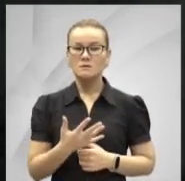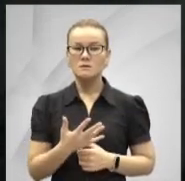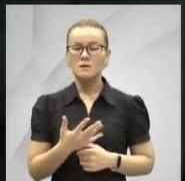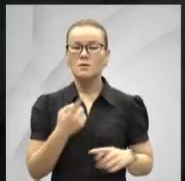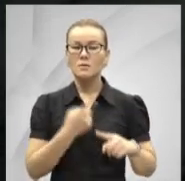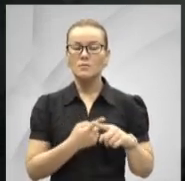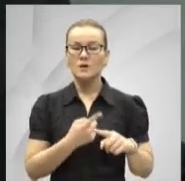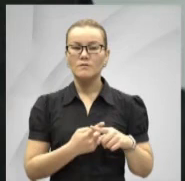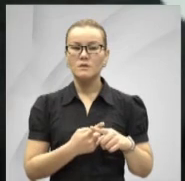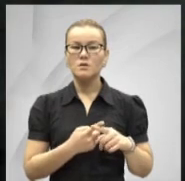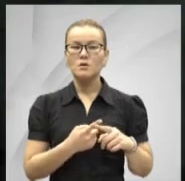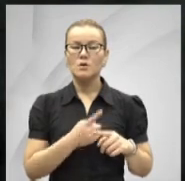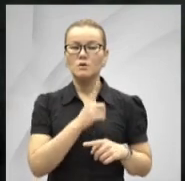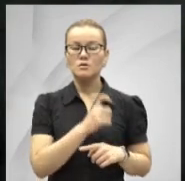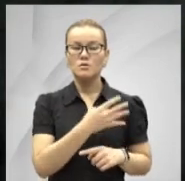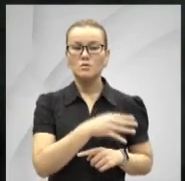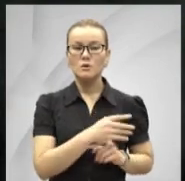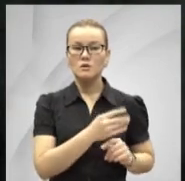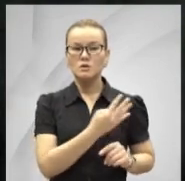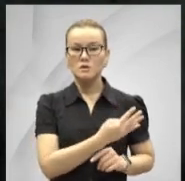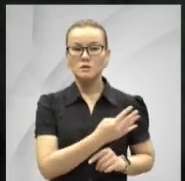25 прибавить 144.